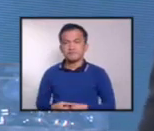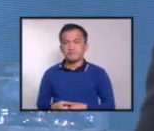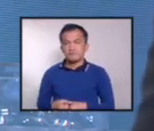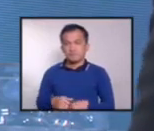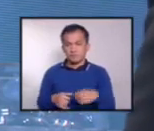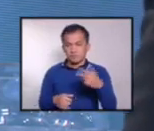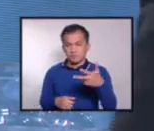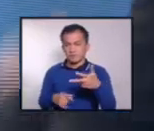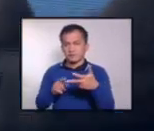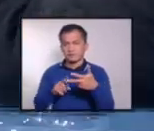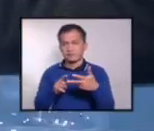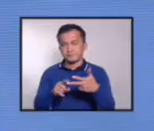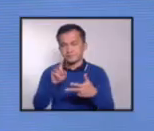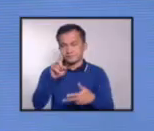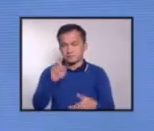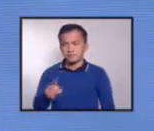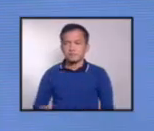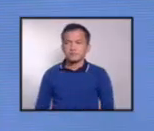third question.